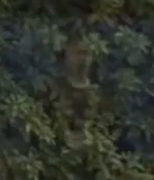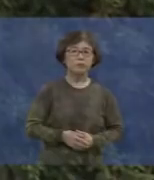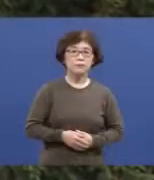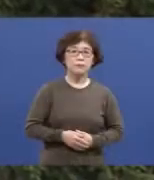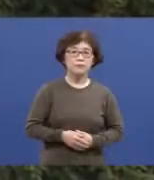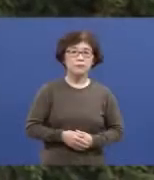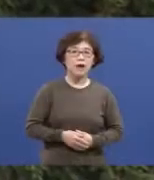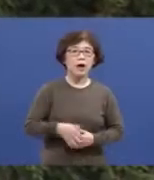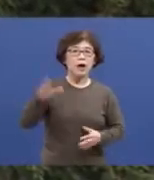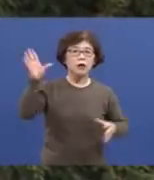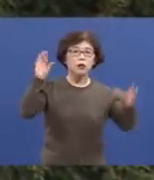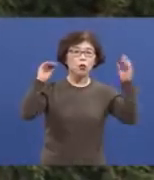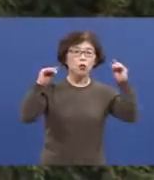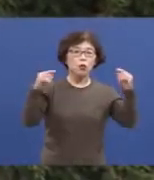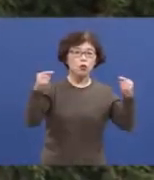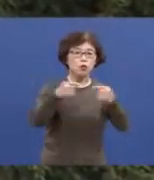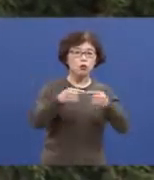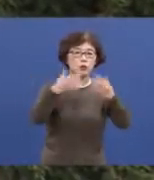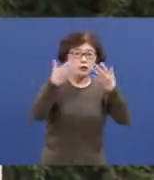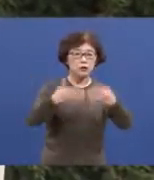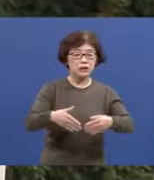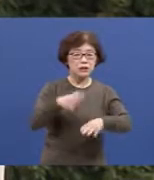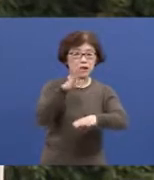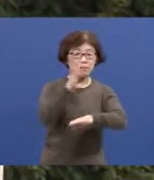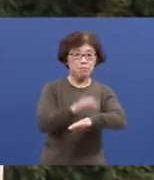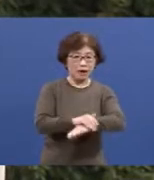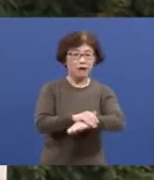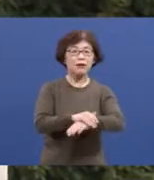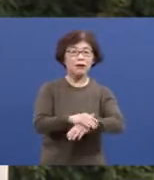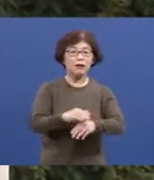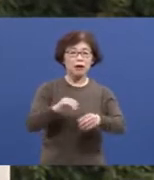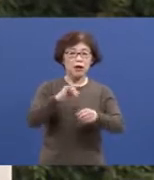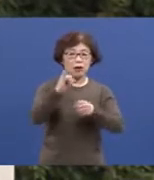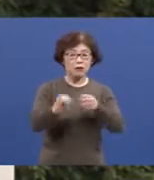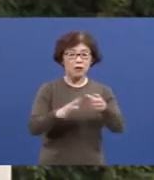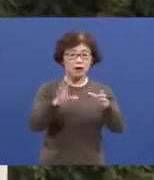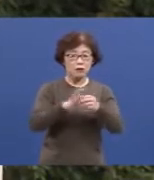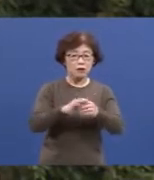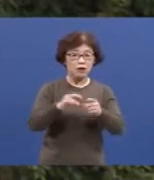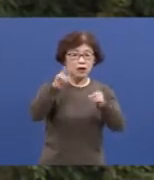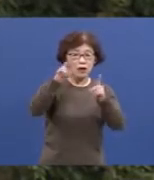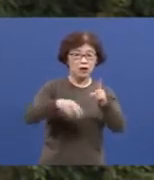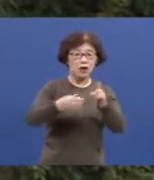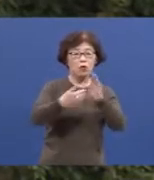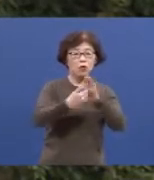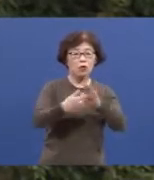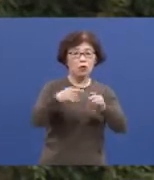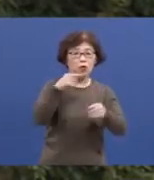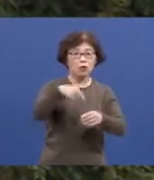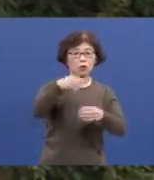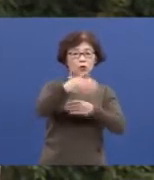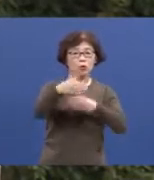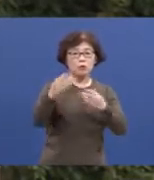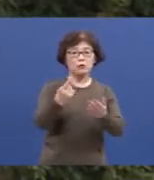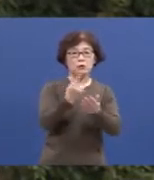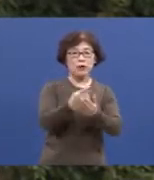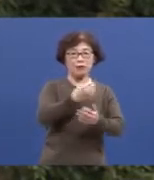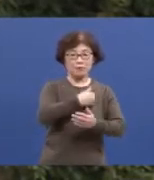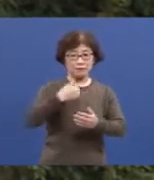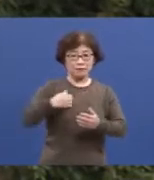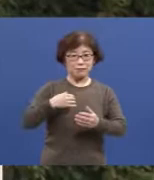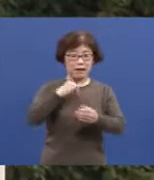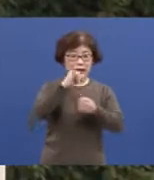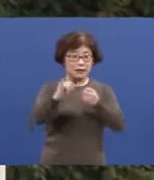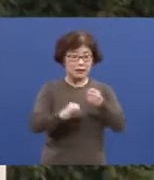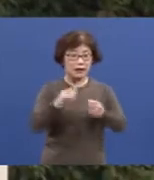情報通信機器が使えるようになると、今回のようなオンライン介護予防教室にも参加できますし、インターネット利用によ